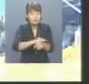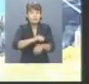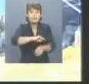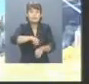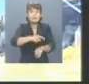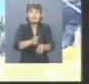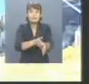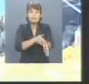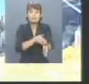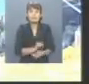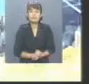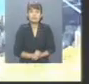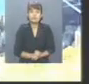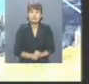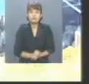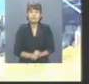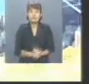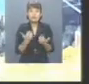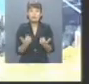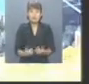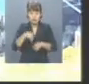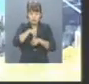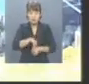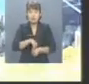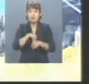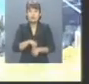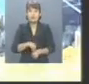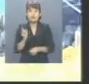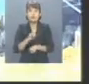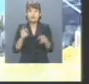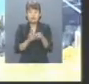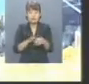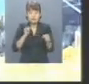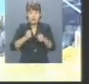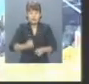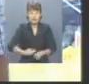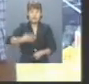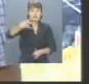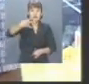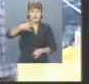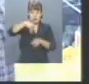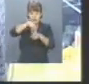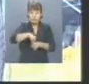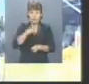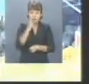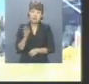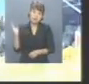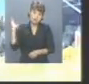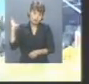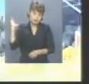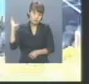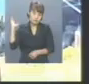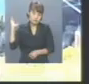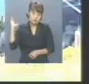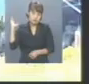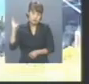ราสดอยู่ตรงนี้อยู่บนอาคารสูงแห่งหนึ่งนะครับอยู่ที่ชั้นที่7จะเห็นได้ว่าข้างหลังผมนะครับเป็นบริเวณถนนสาครเก